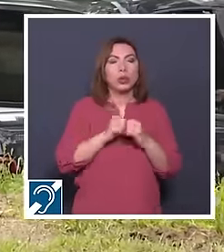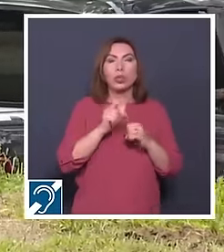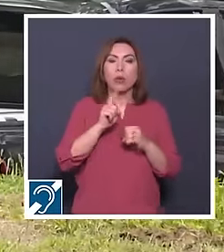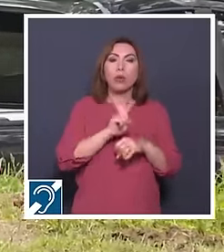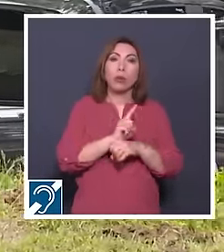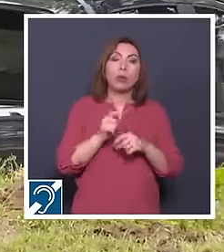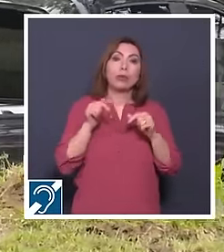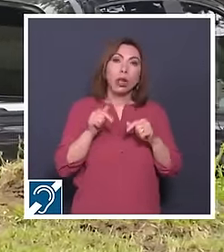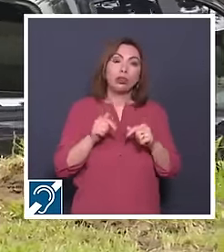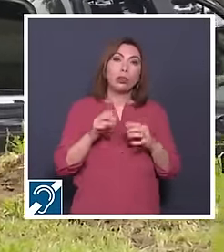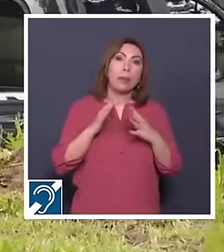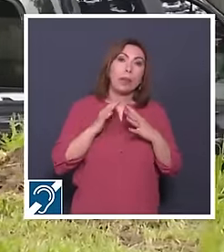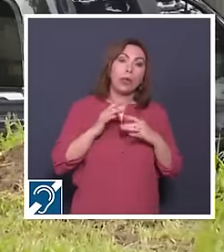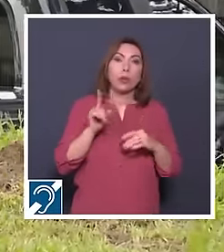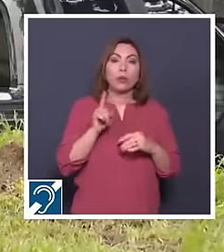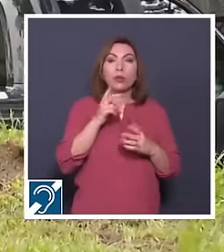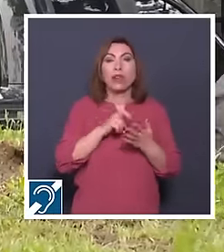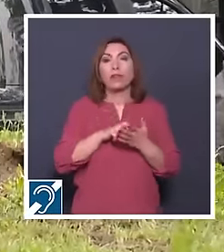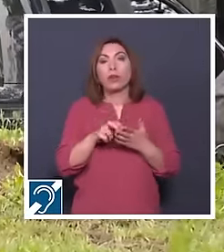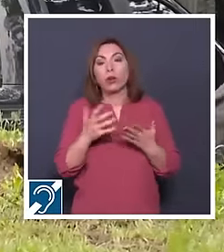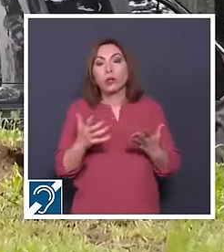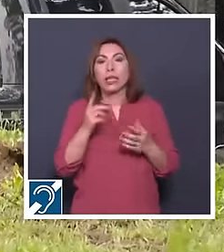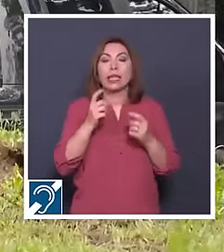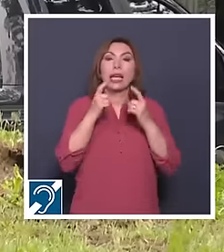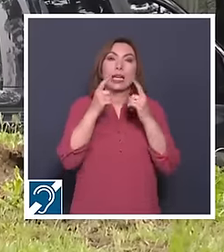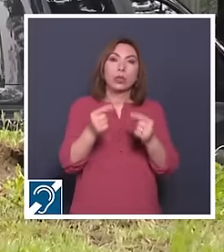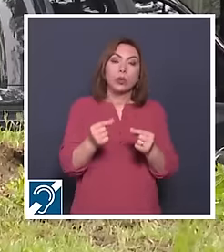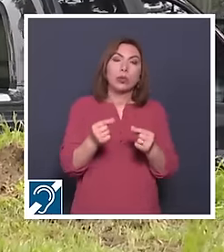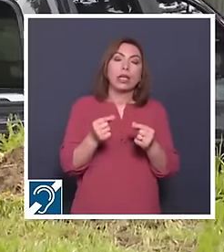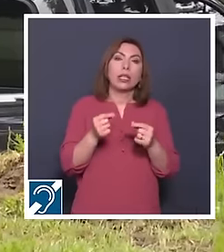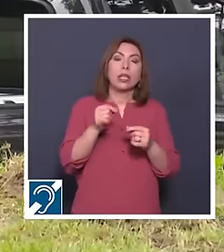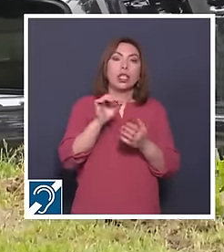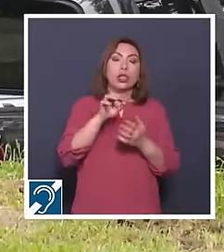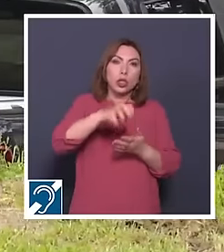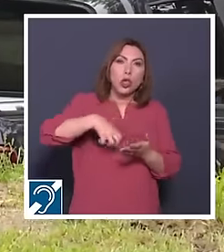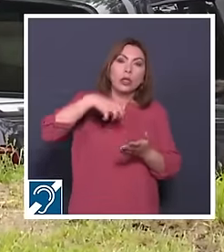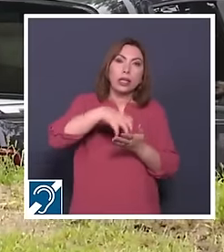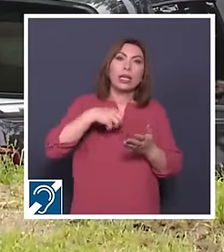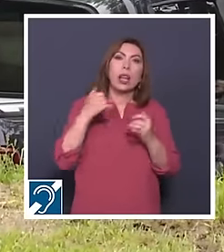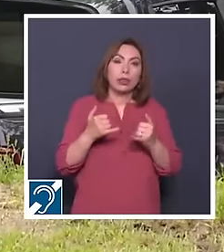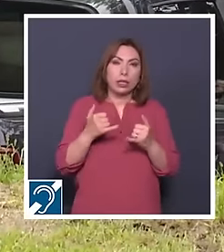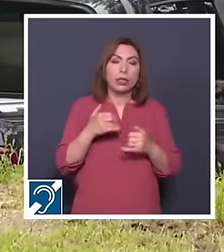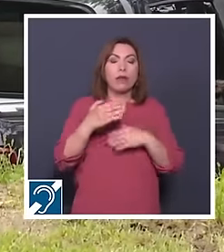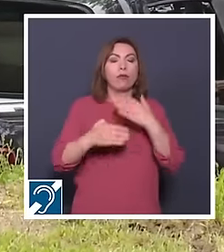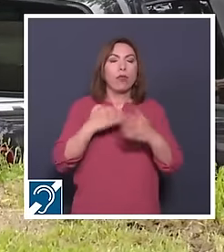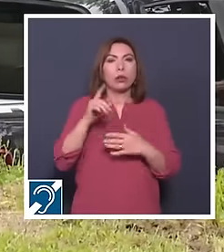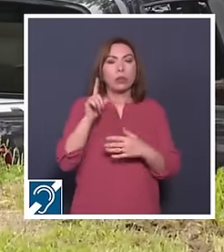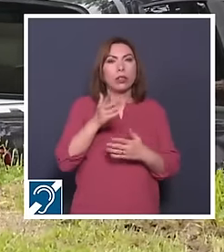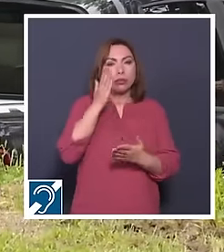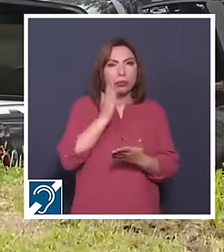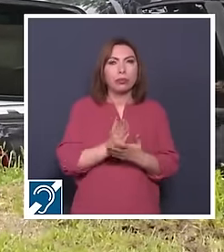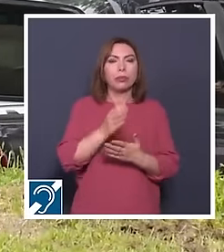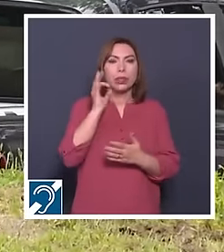în momentul de față în vreun pericol. În funcție de rezultatele sondărilor de astăzi, vor putea